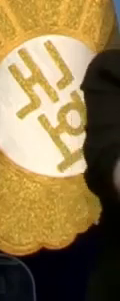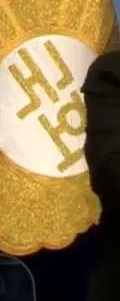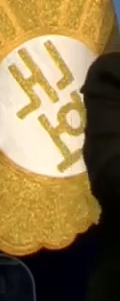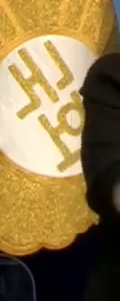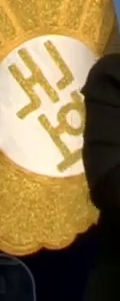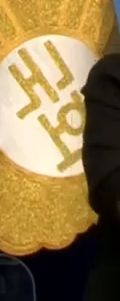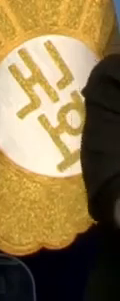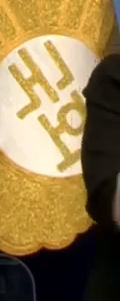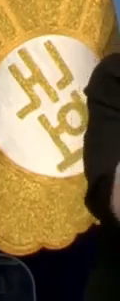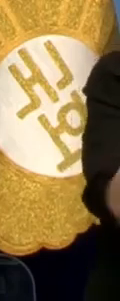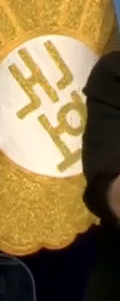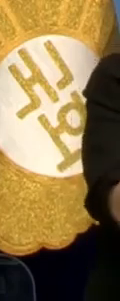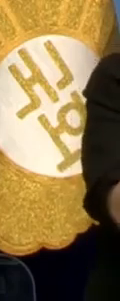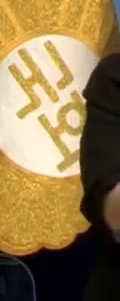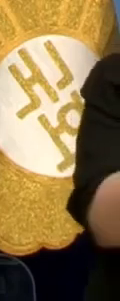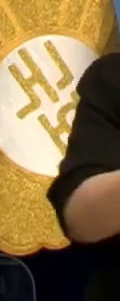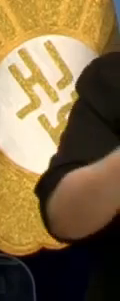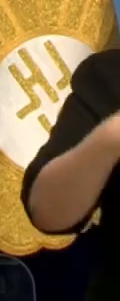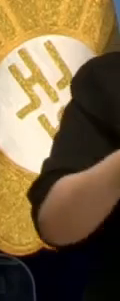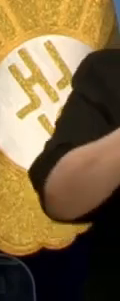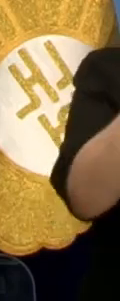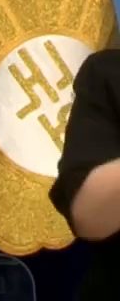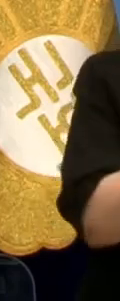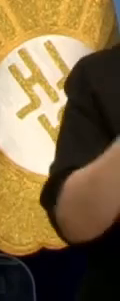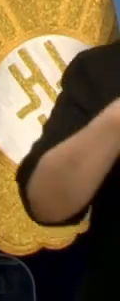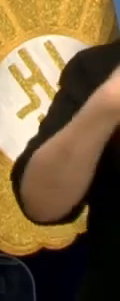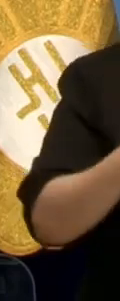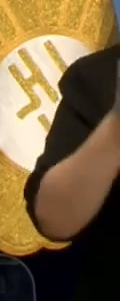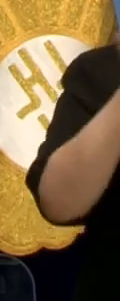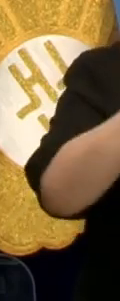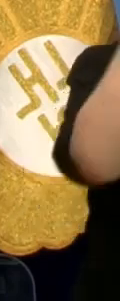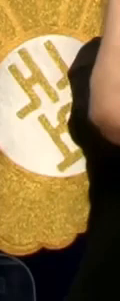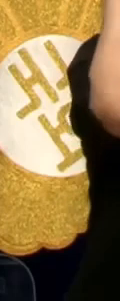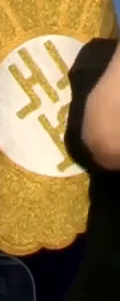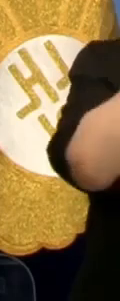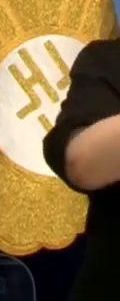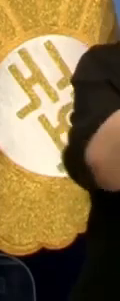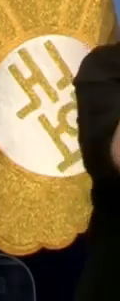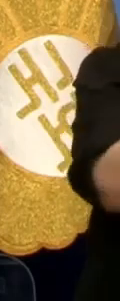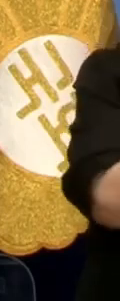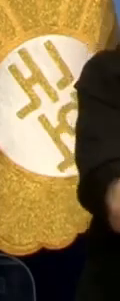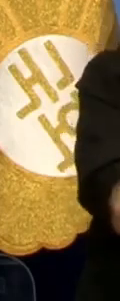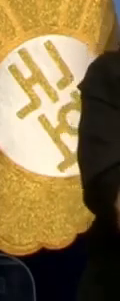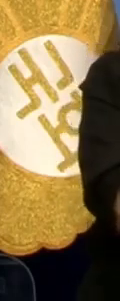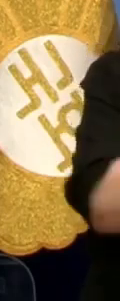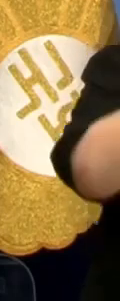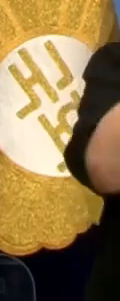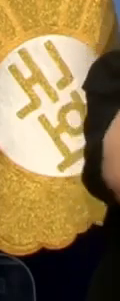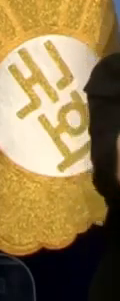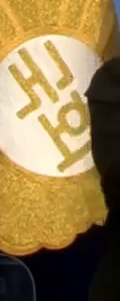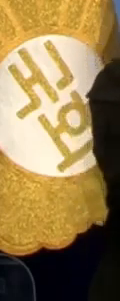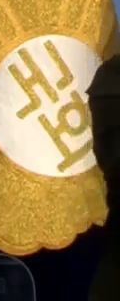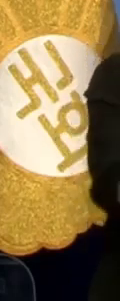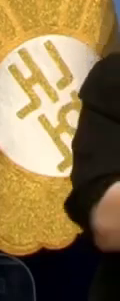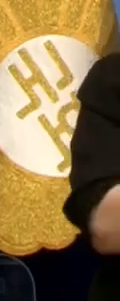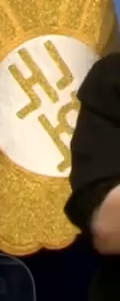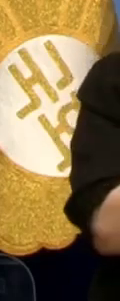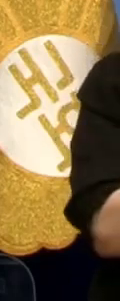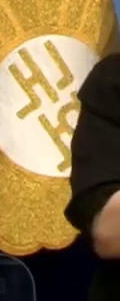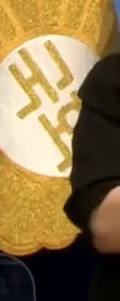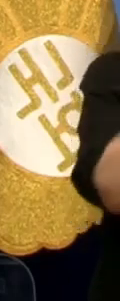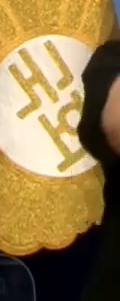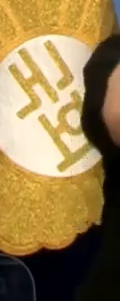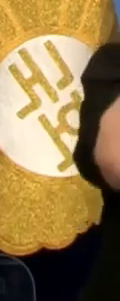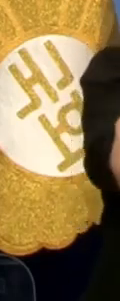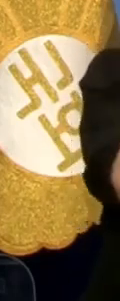그런 것처럼 지금 미약하기 시작하는 한국형 기본소득은 세계가 주목하는 모델이